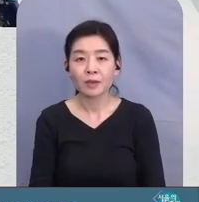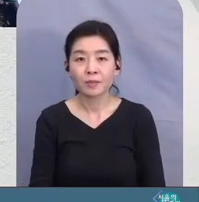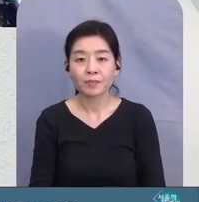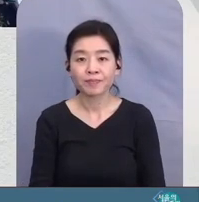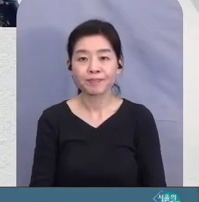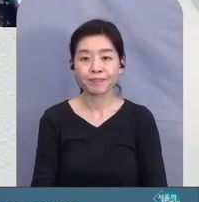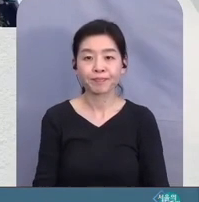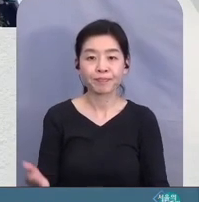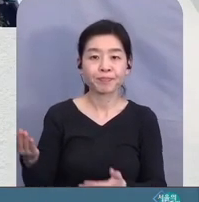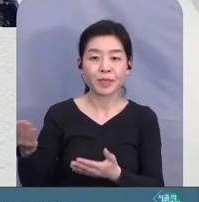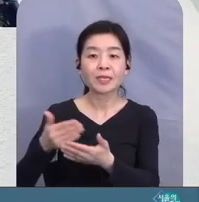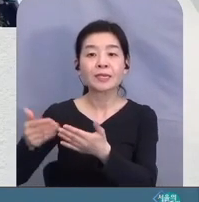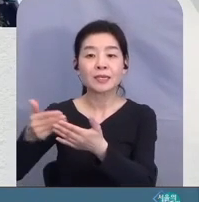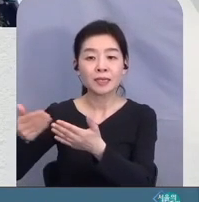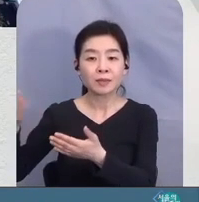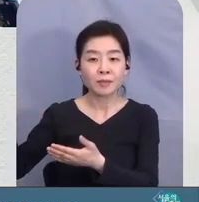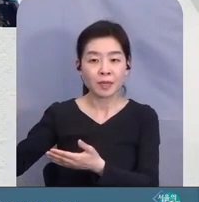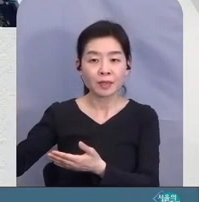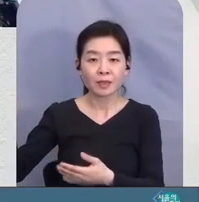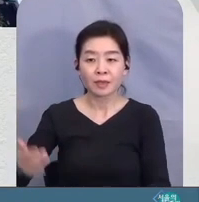여기에 그림에서 보시다시피